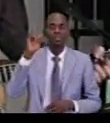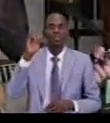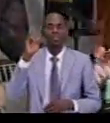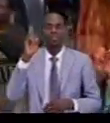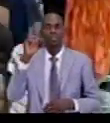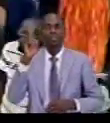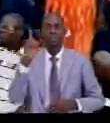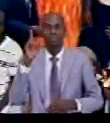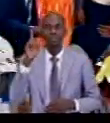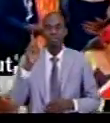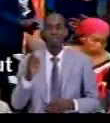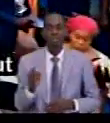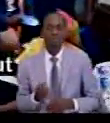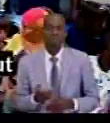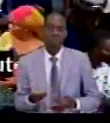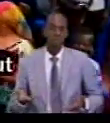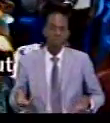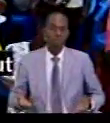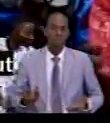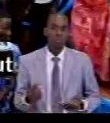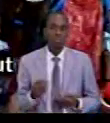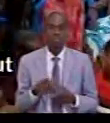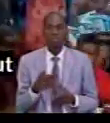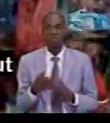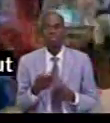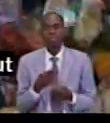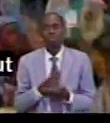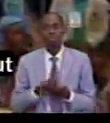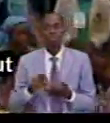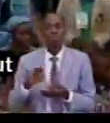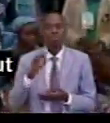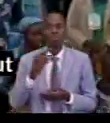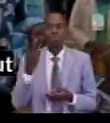Puis l'Esprit Saint fut déversé,